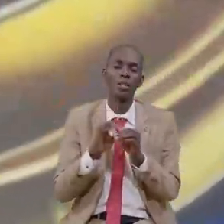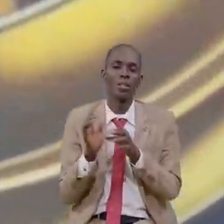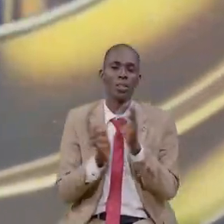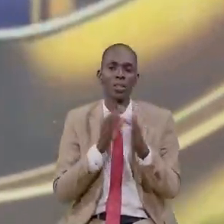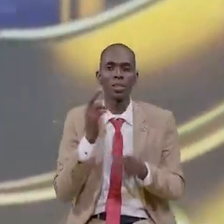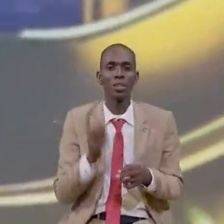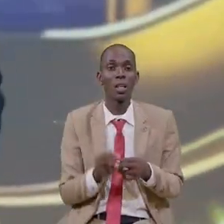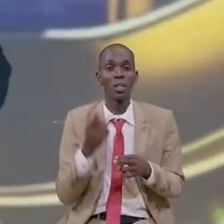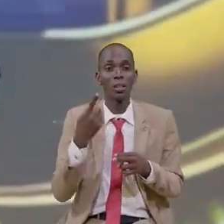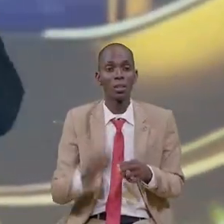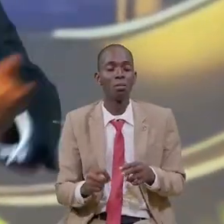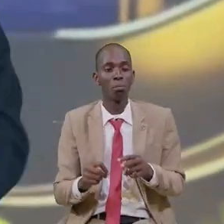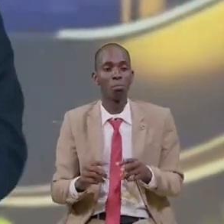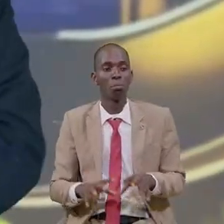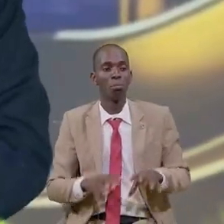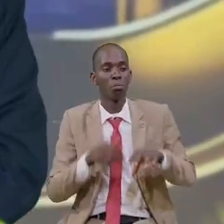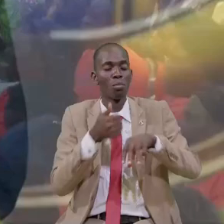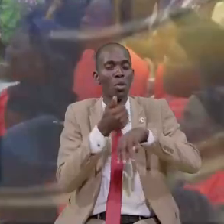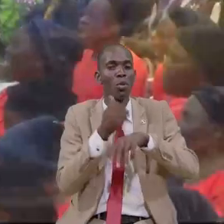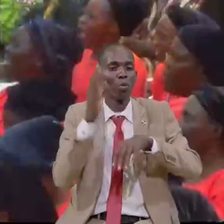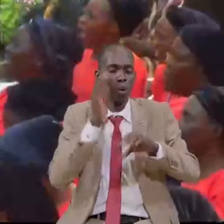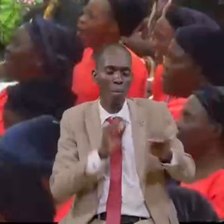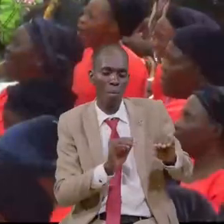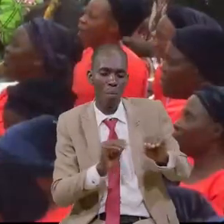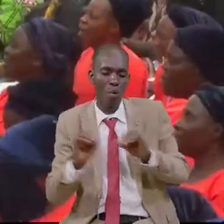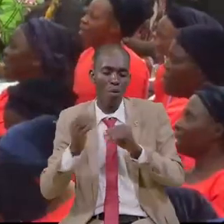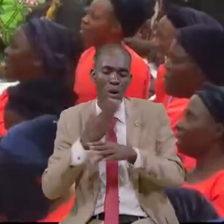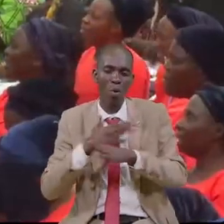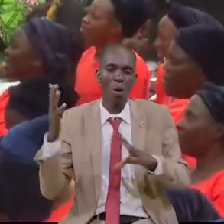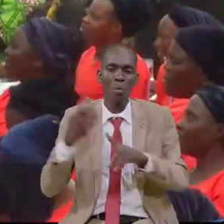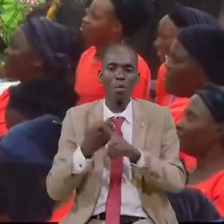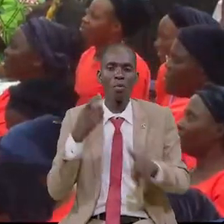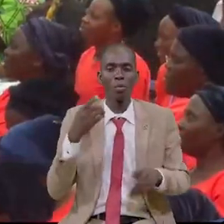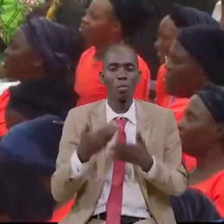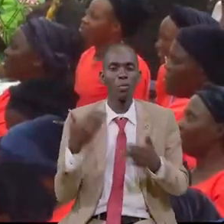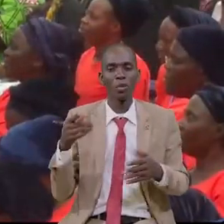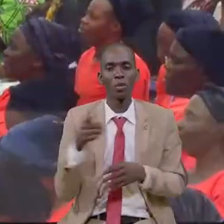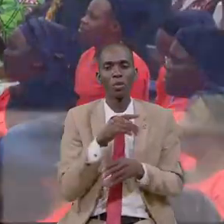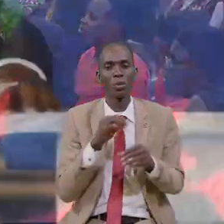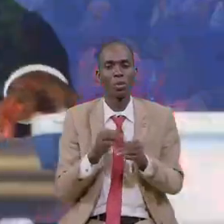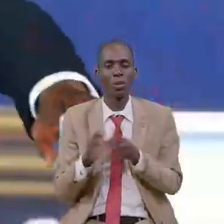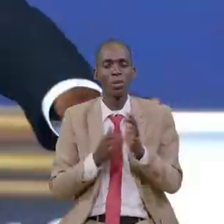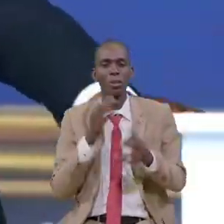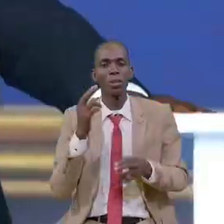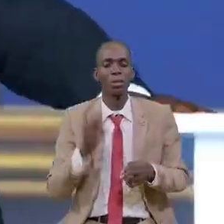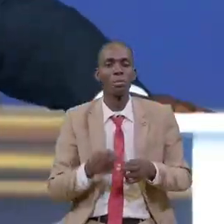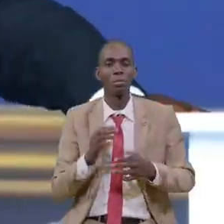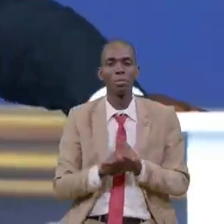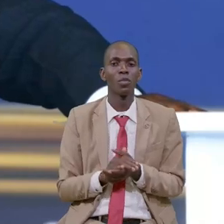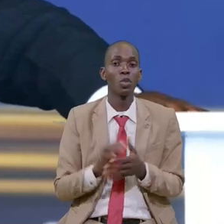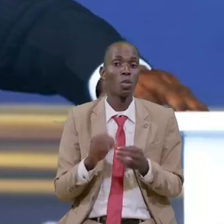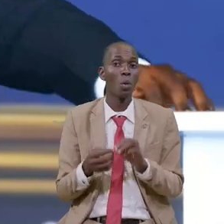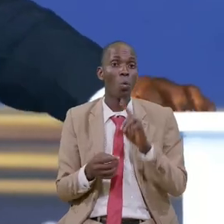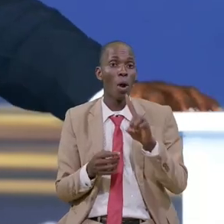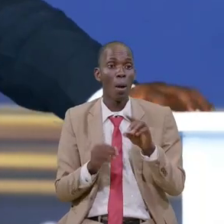La montagne sera déplacée devant toi au nom de Jésus. Ça, c'est le premier point.